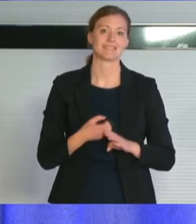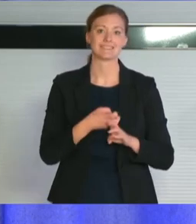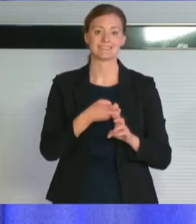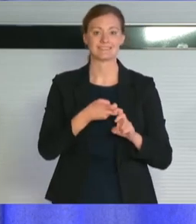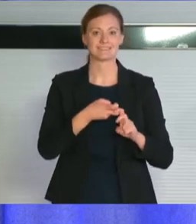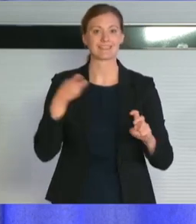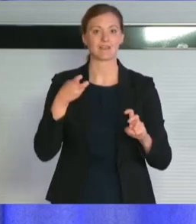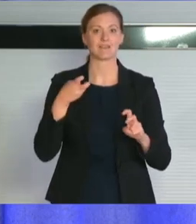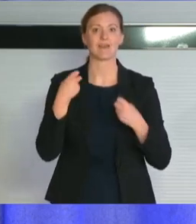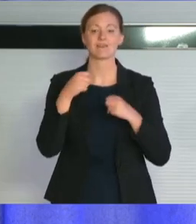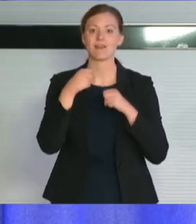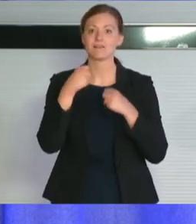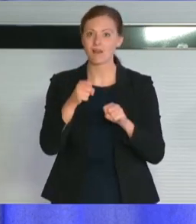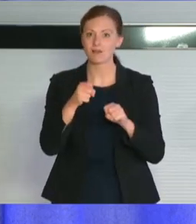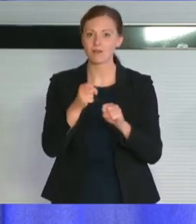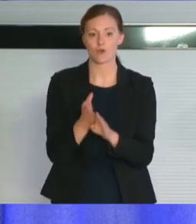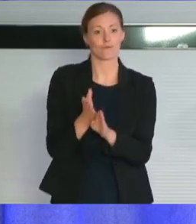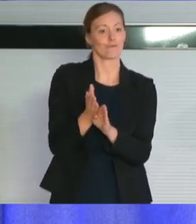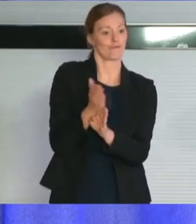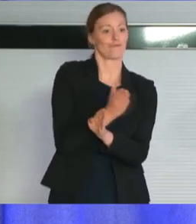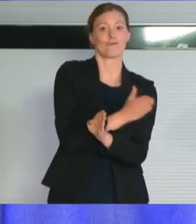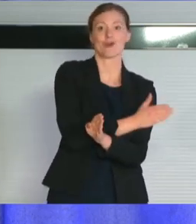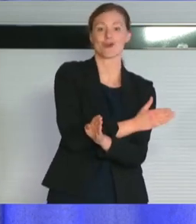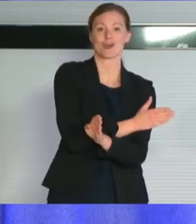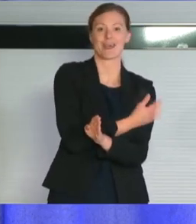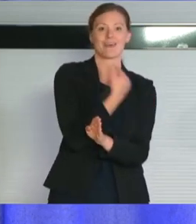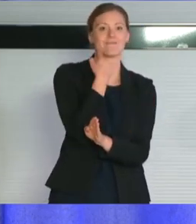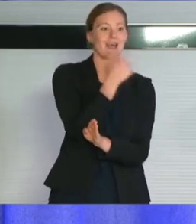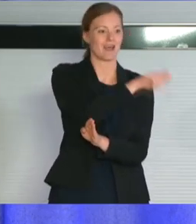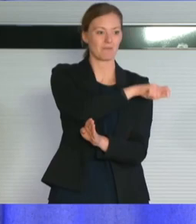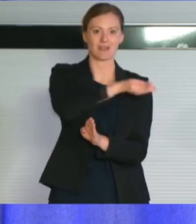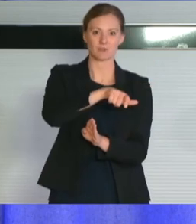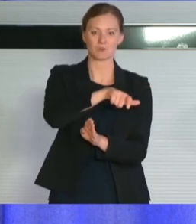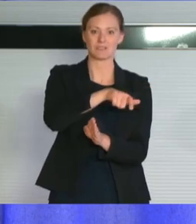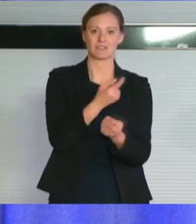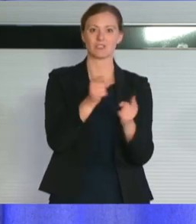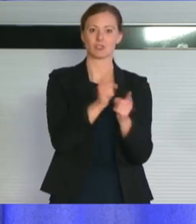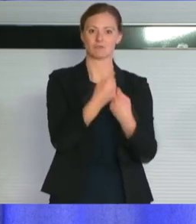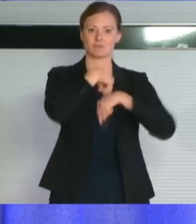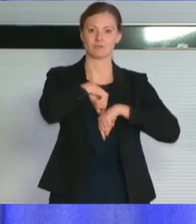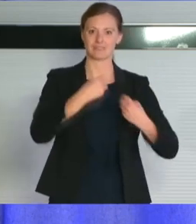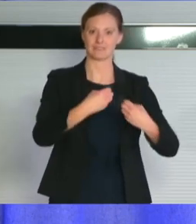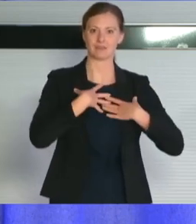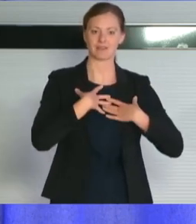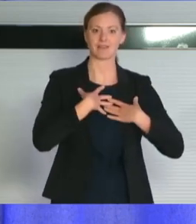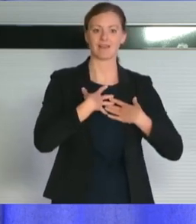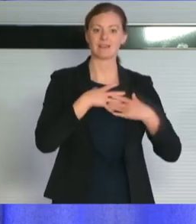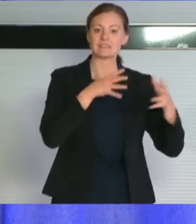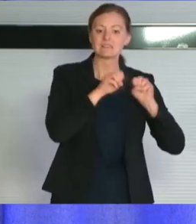tiltakene smittet trolig hver koronasmittet person i gjennomsnitt 2,4